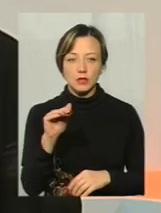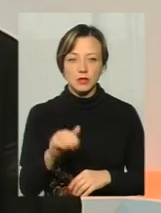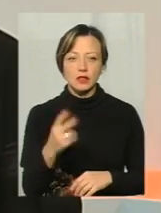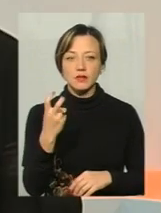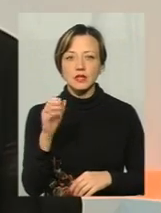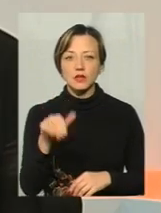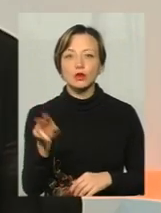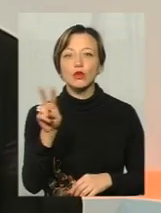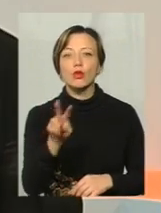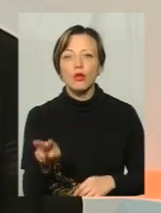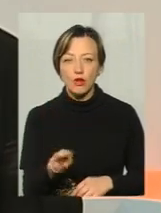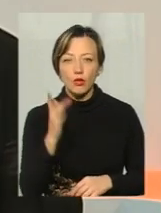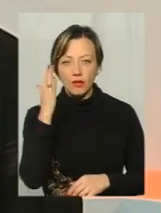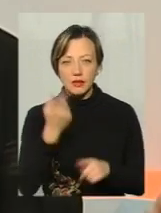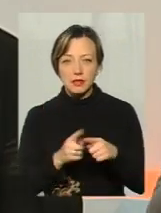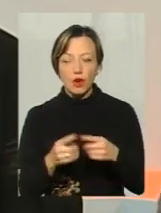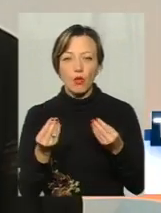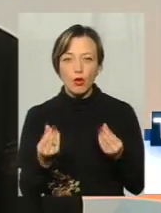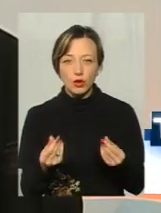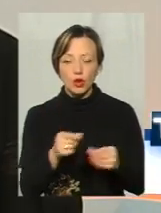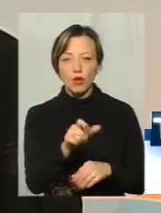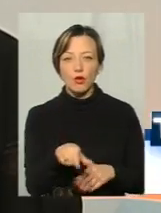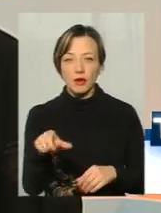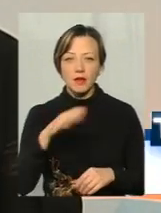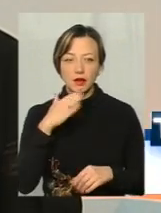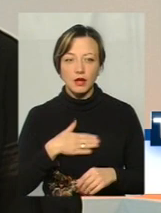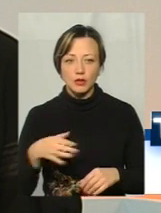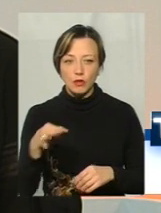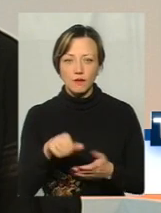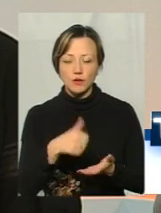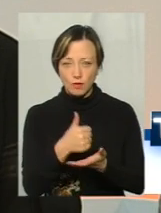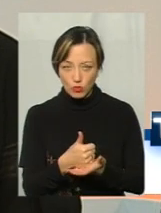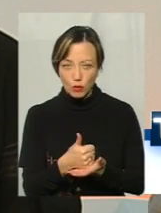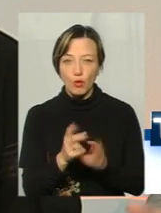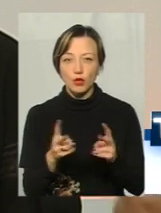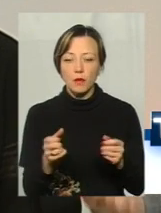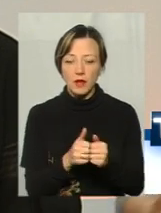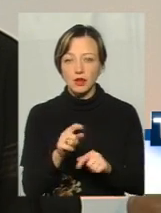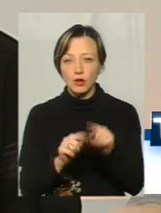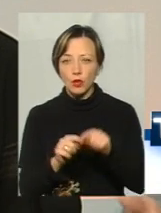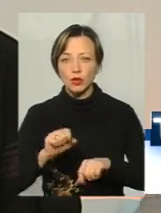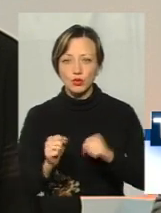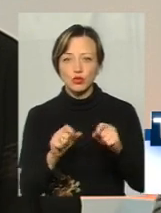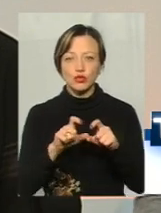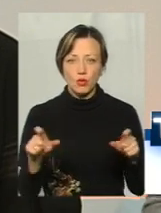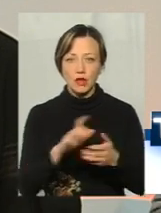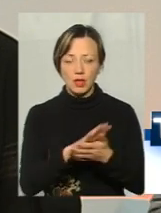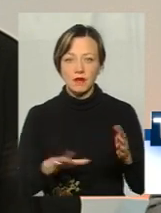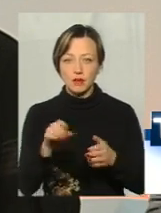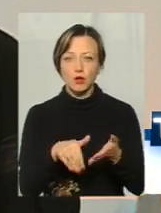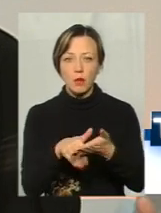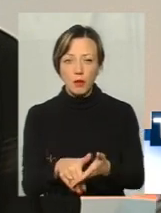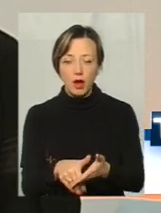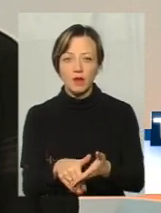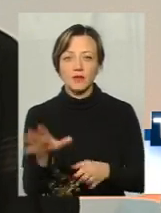200 тисяч доларів. Уявіть, це кошти громадян нашої області, в основному, переважно, ну, хто, близькі, родичі, друзі, школи і так далі, всі